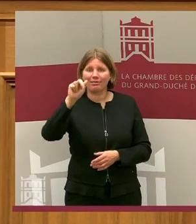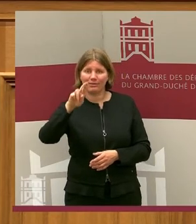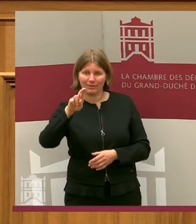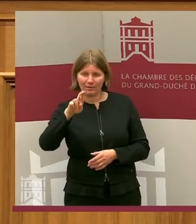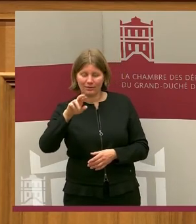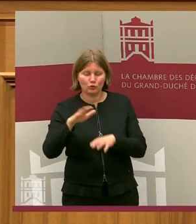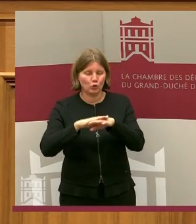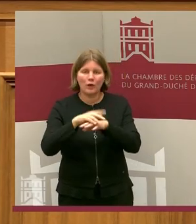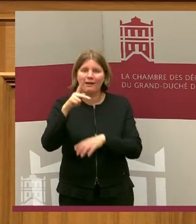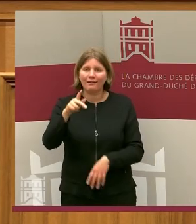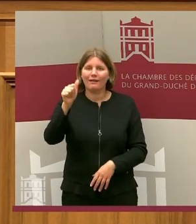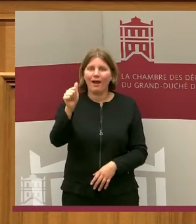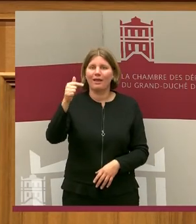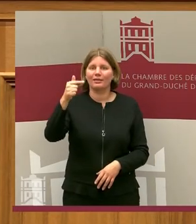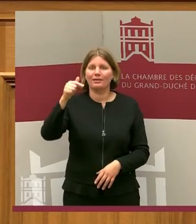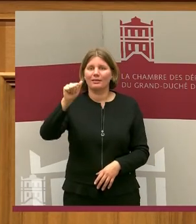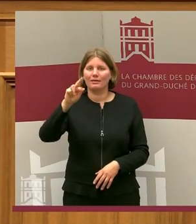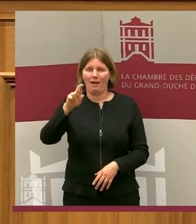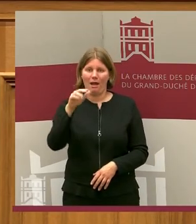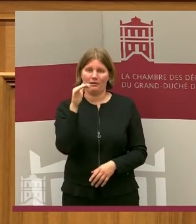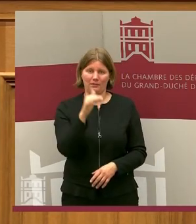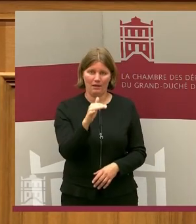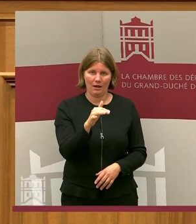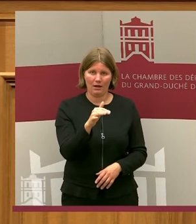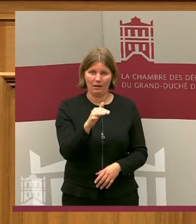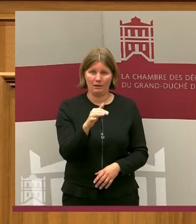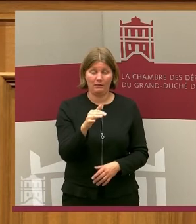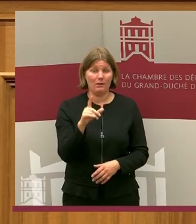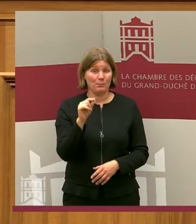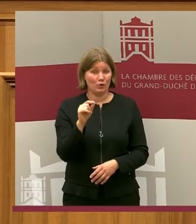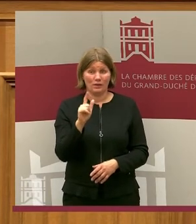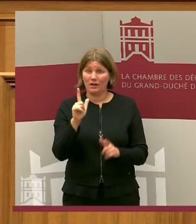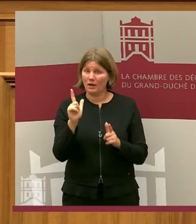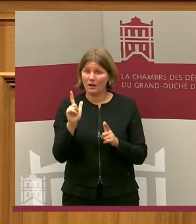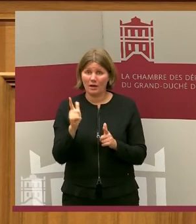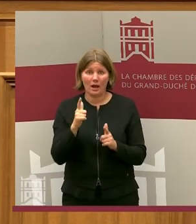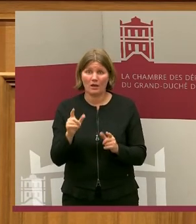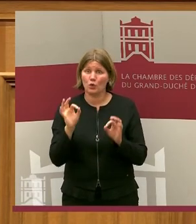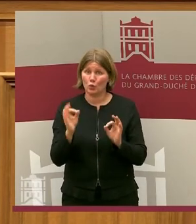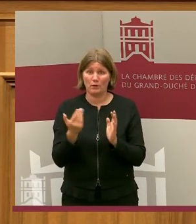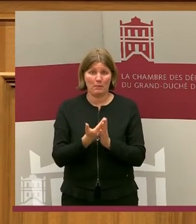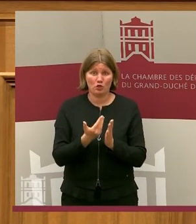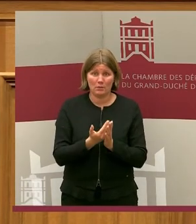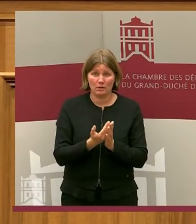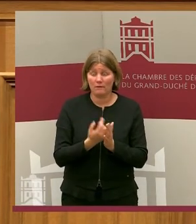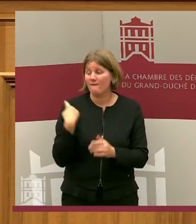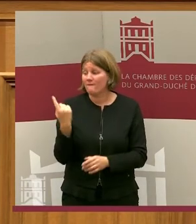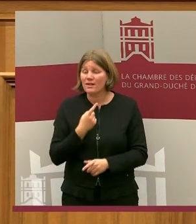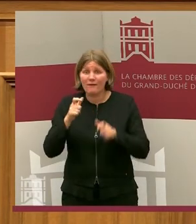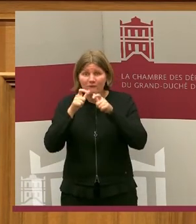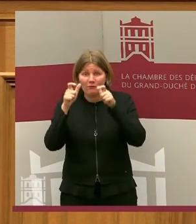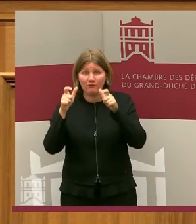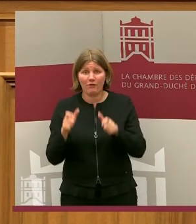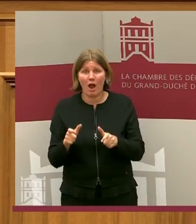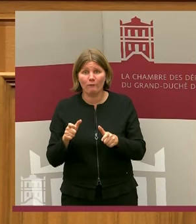Beispiele holen und auch die Regierung an ihren Verwaltungsapparat an Verantwortung holen. Weil immer noch